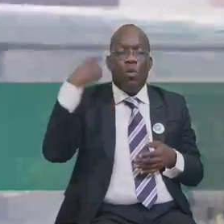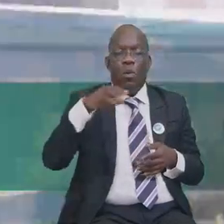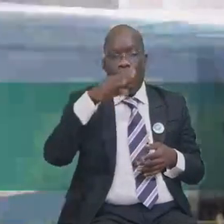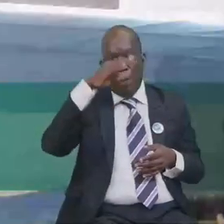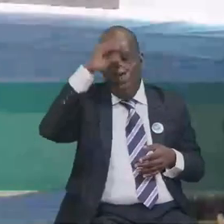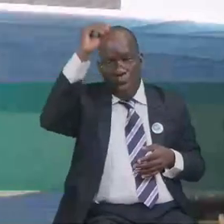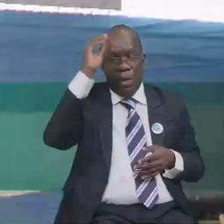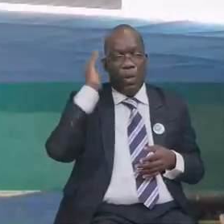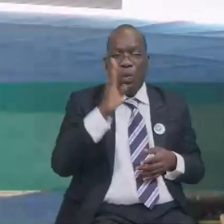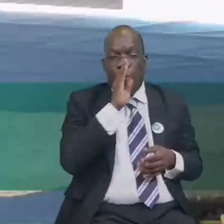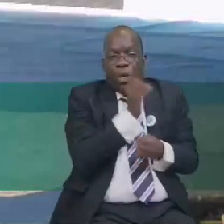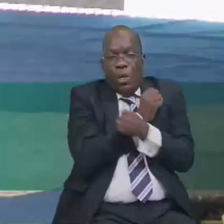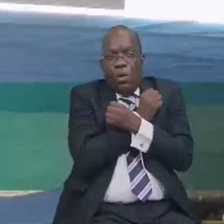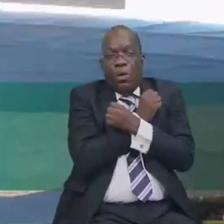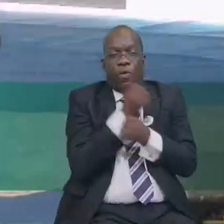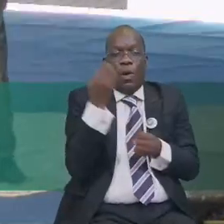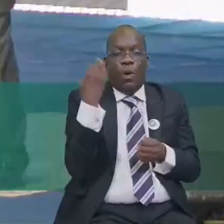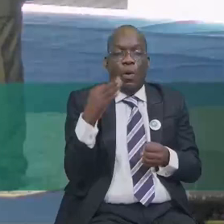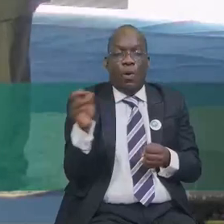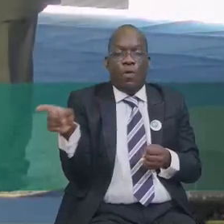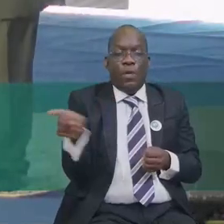seront égoïstes.